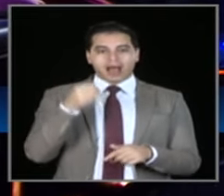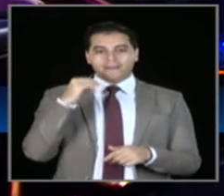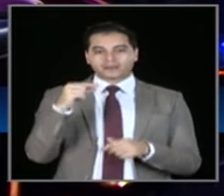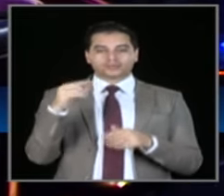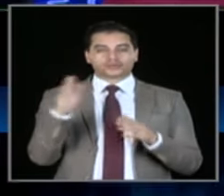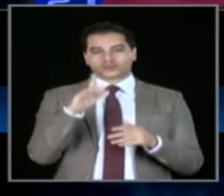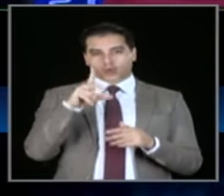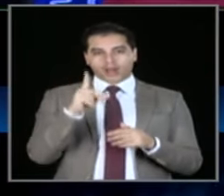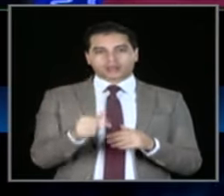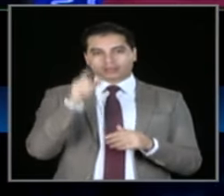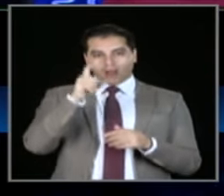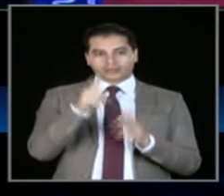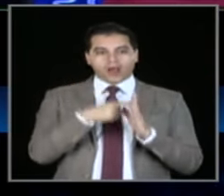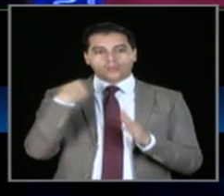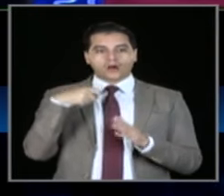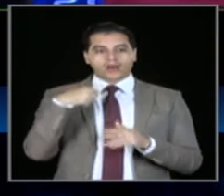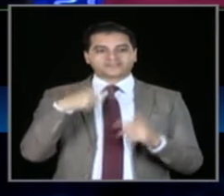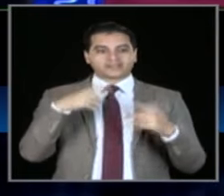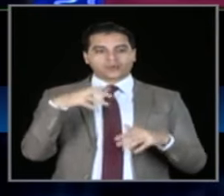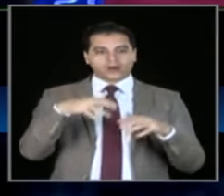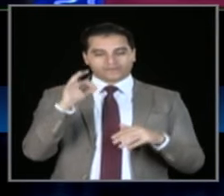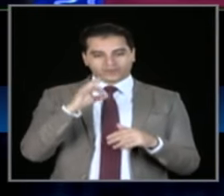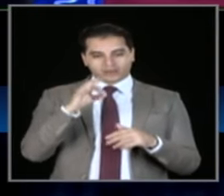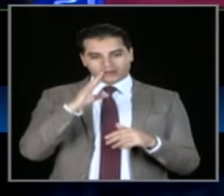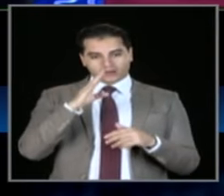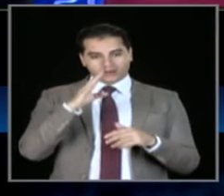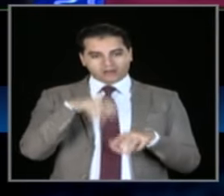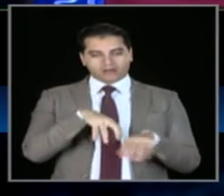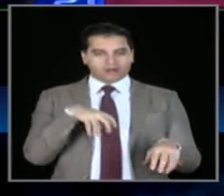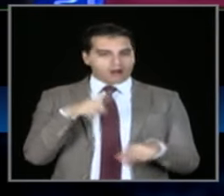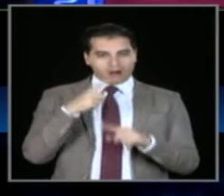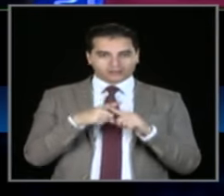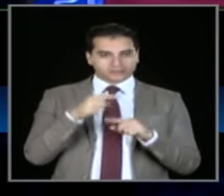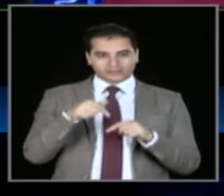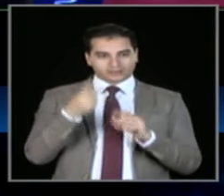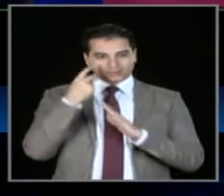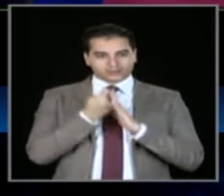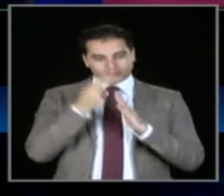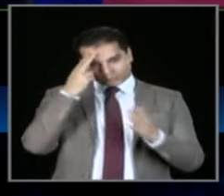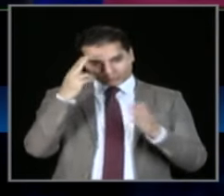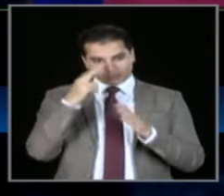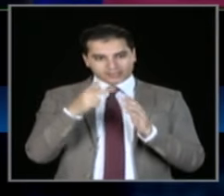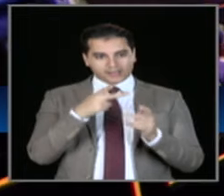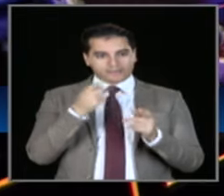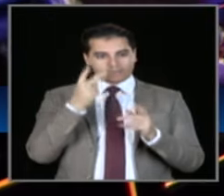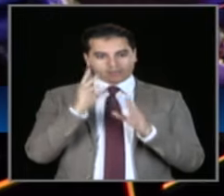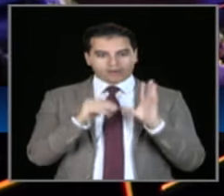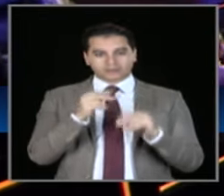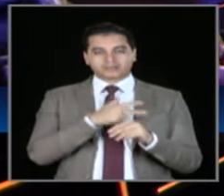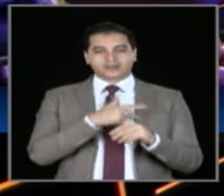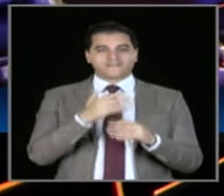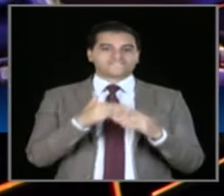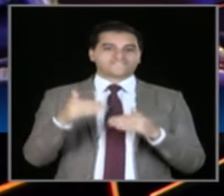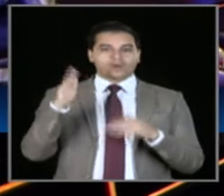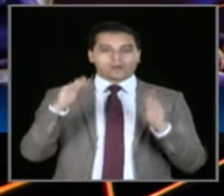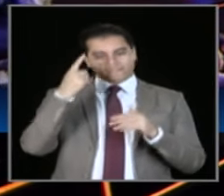رئيس لاحدى الدول الاسيويه، فما هي؟ ايران. غلط. اديبه سعوديه مؤلفه روايه طوق الحمام. باص. ما هو حاصل